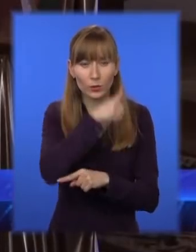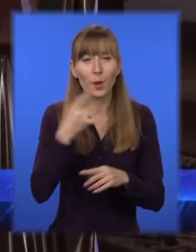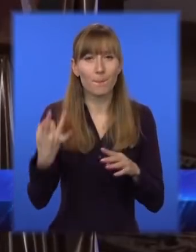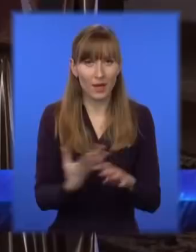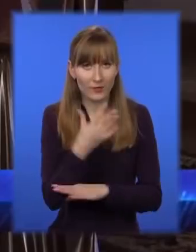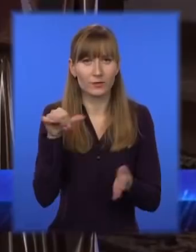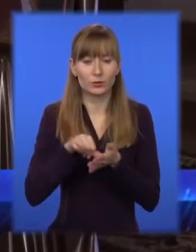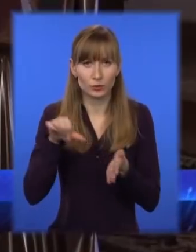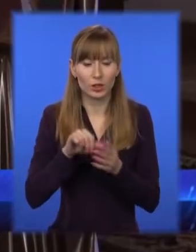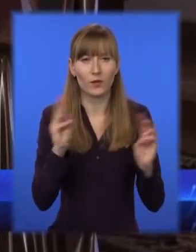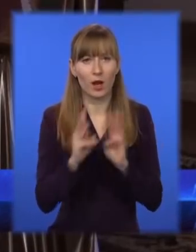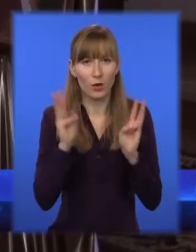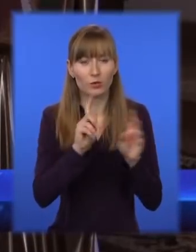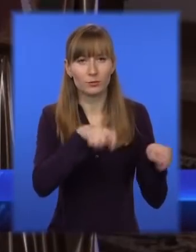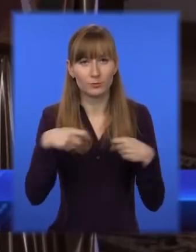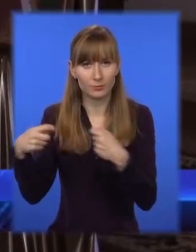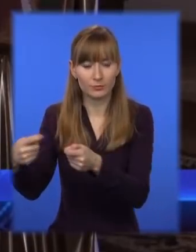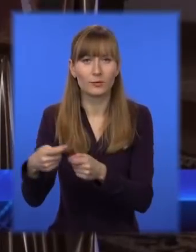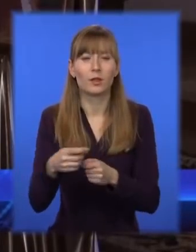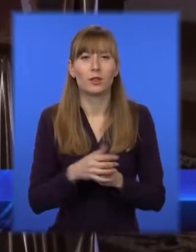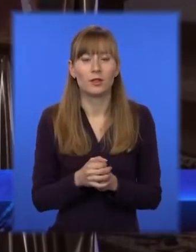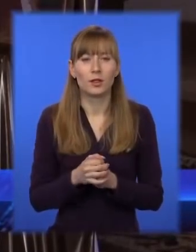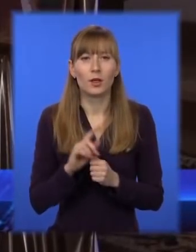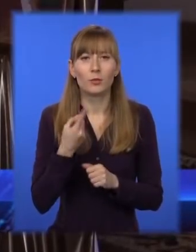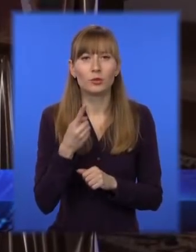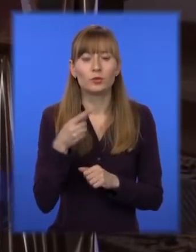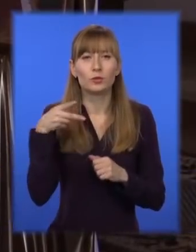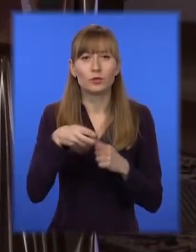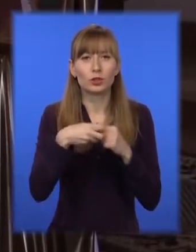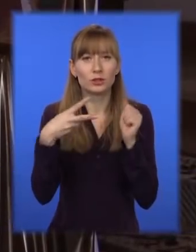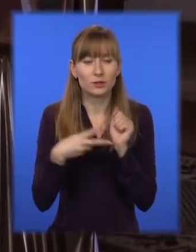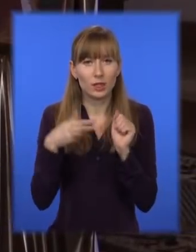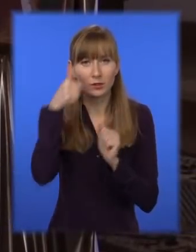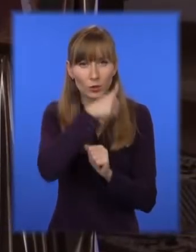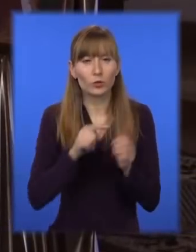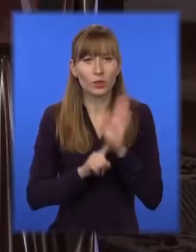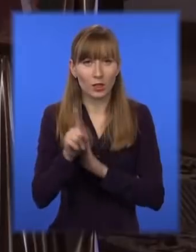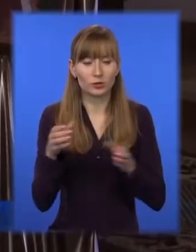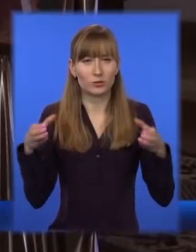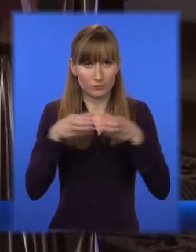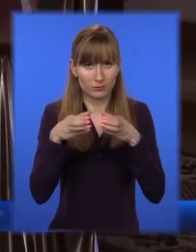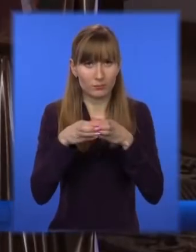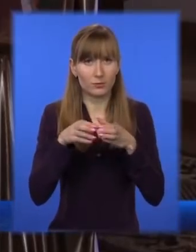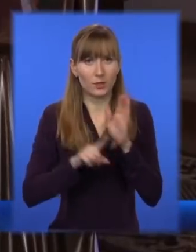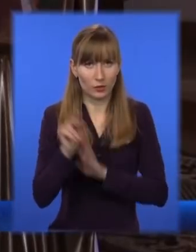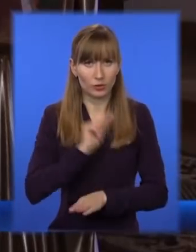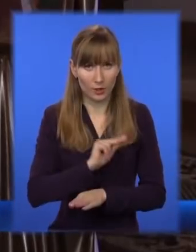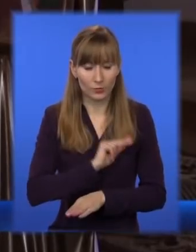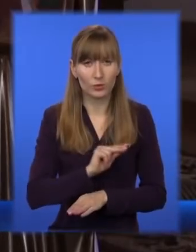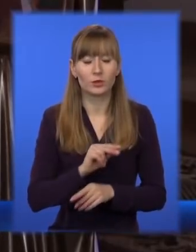долучився вперше, тому що в нас от у 17-му році тільки відновилось осередок.